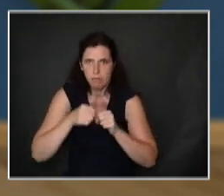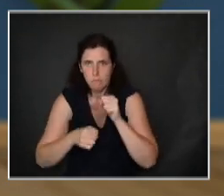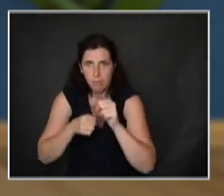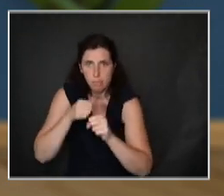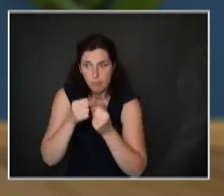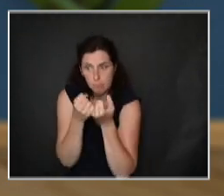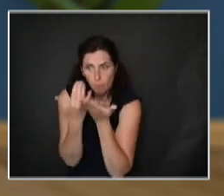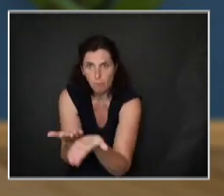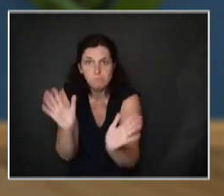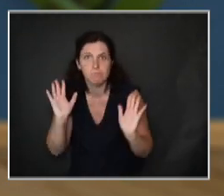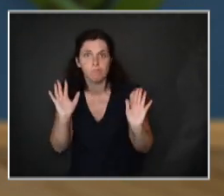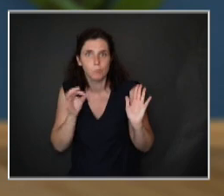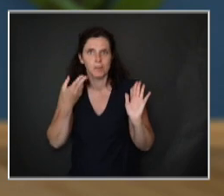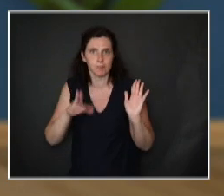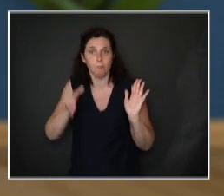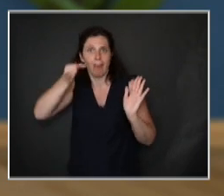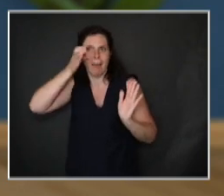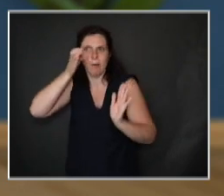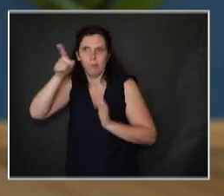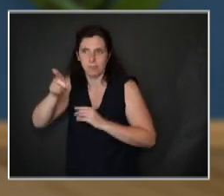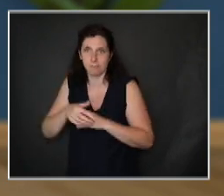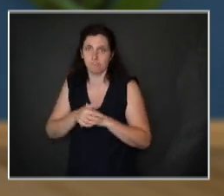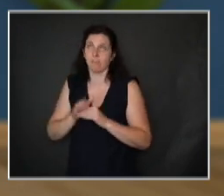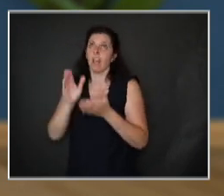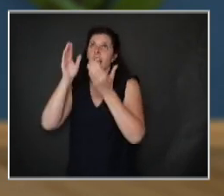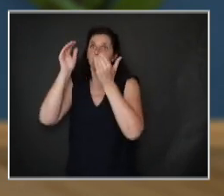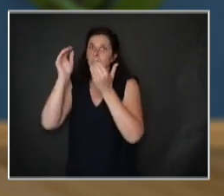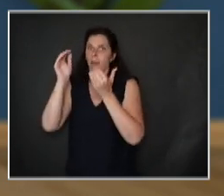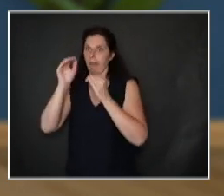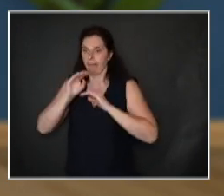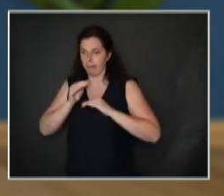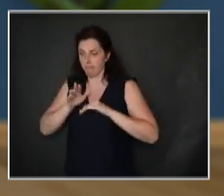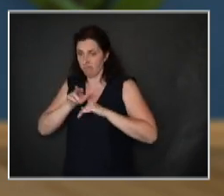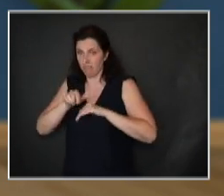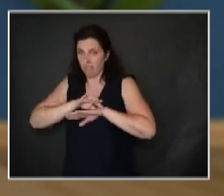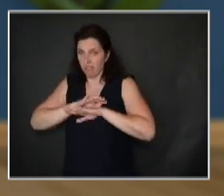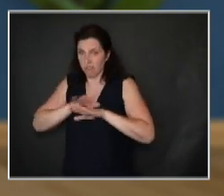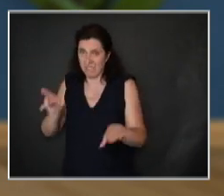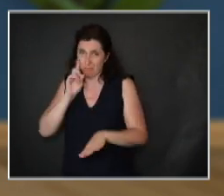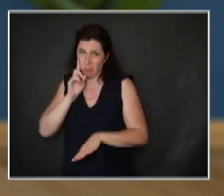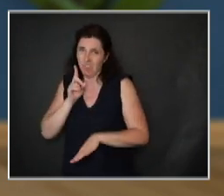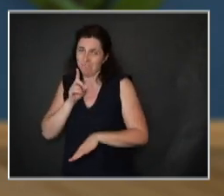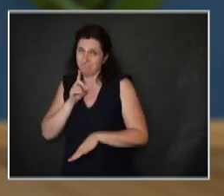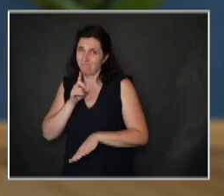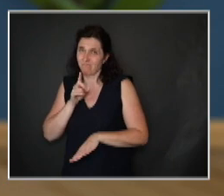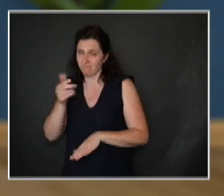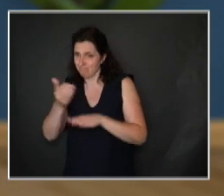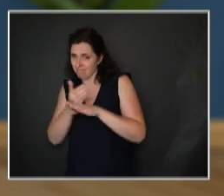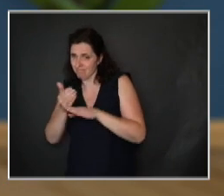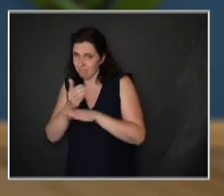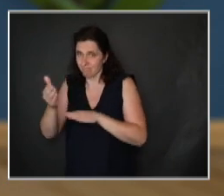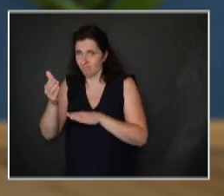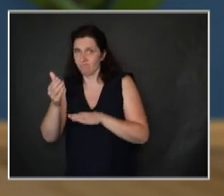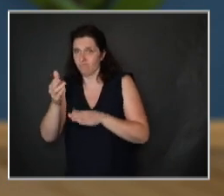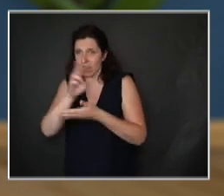Écoutons-le. Espérons que ce n'est pas une des dernières fois, car il s'apprête à abandonner partiellement